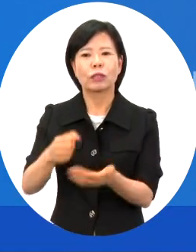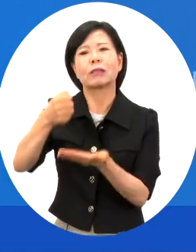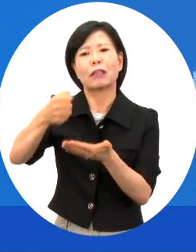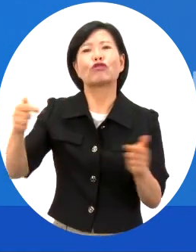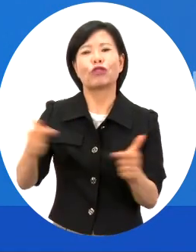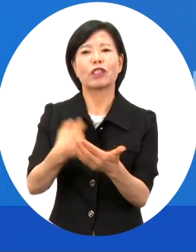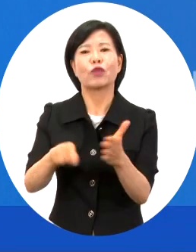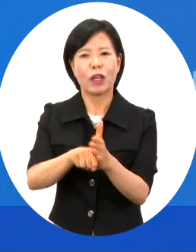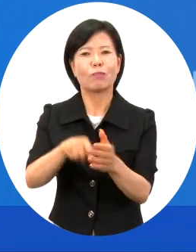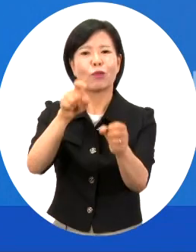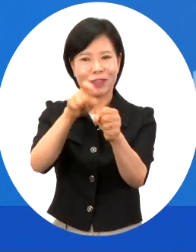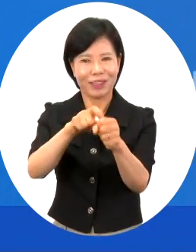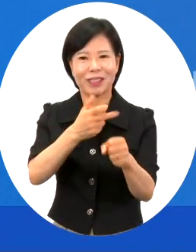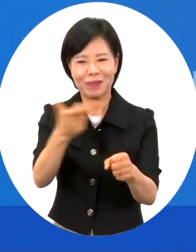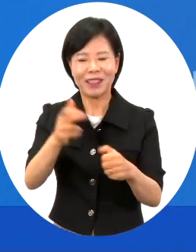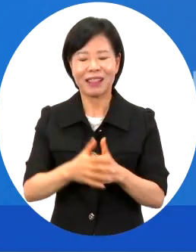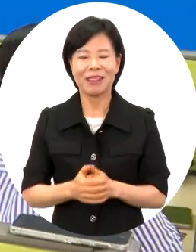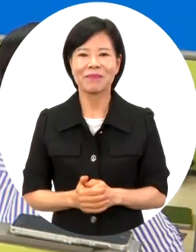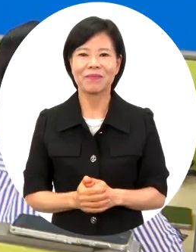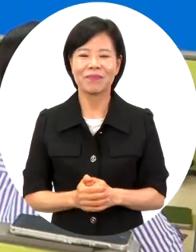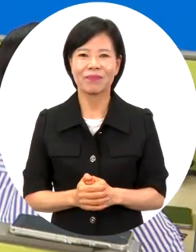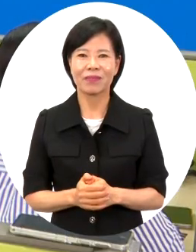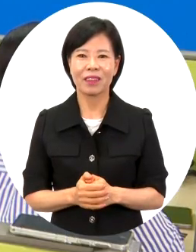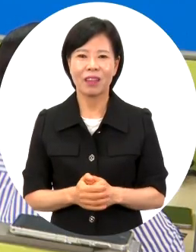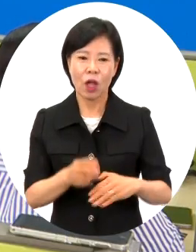불편을 최소화하도록 노력해 나가도록 하겠습니다.